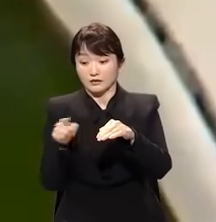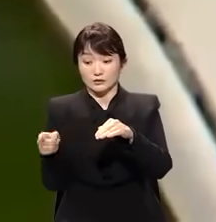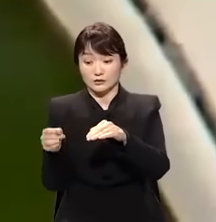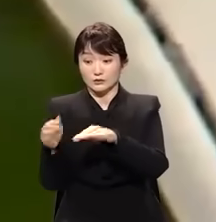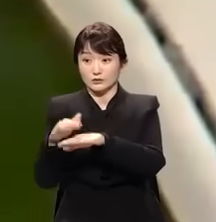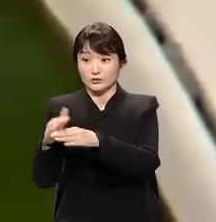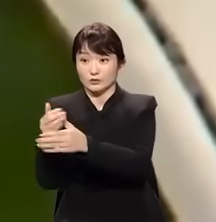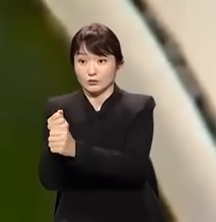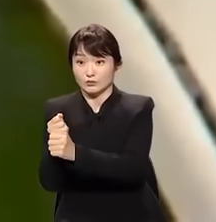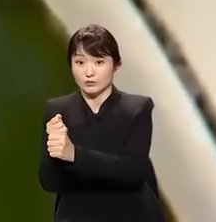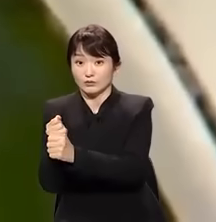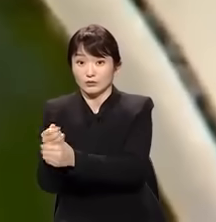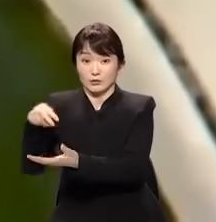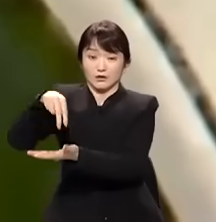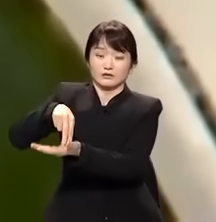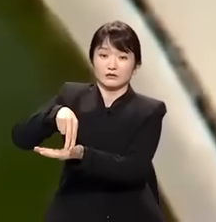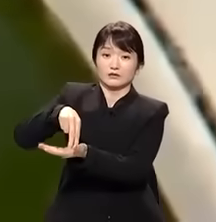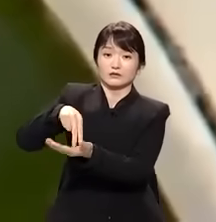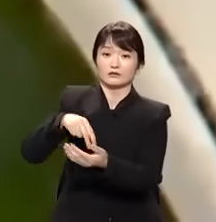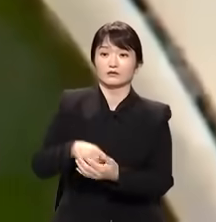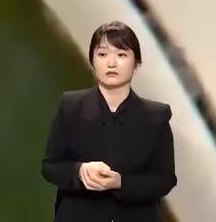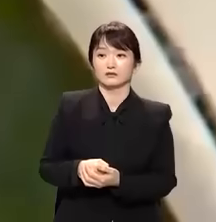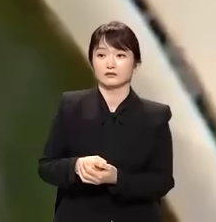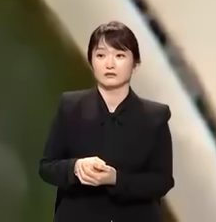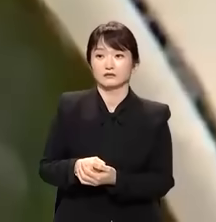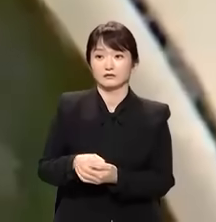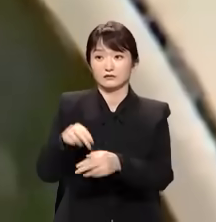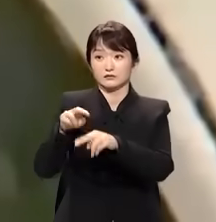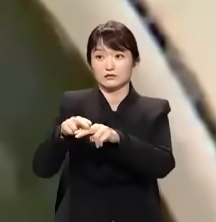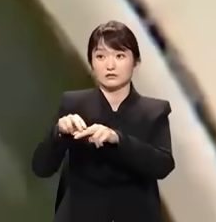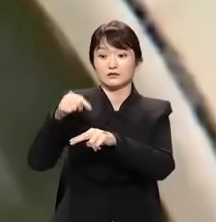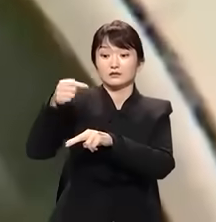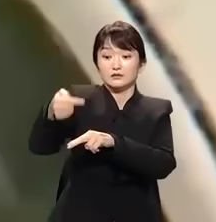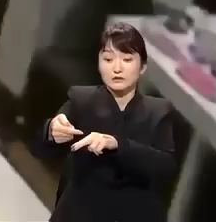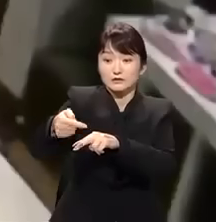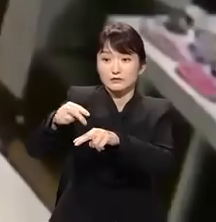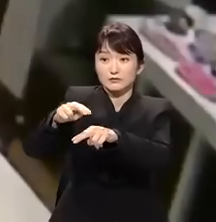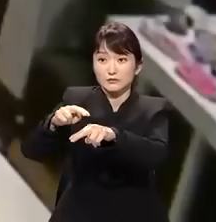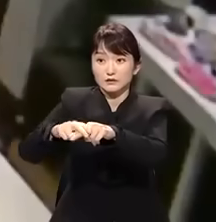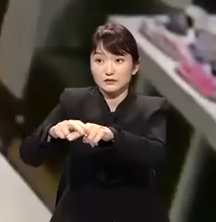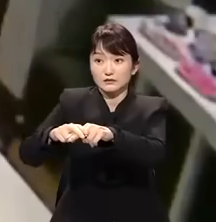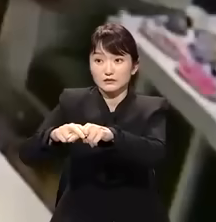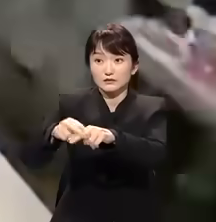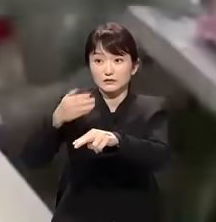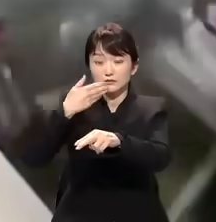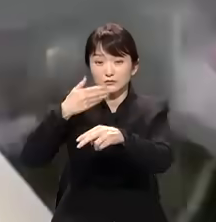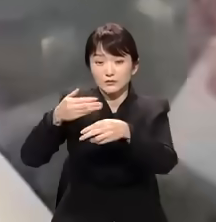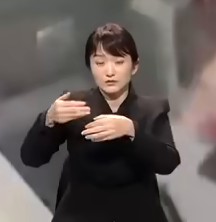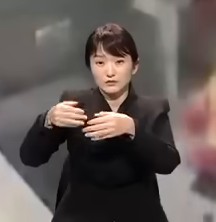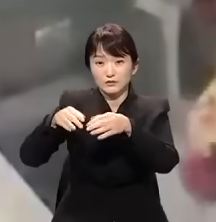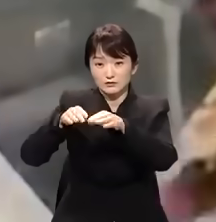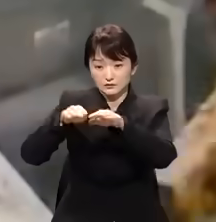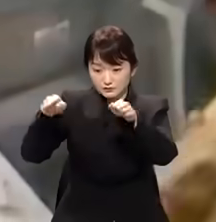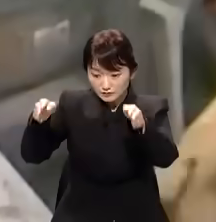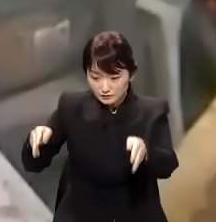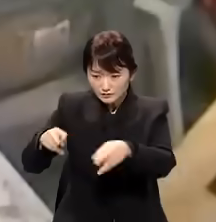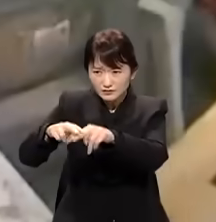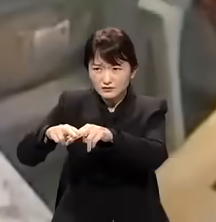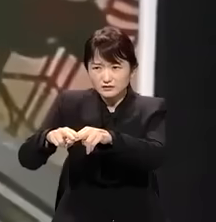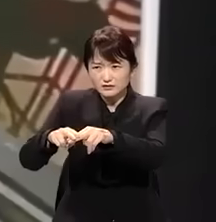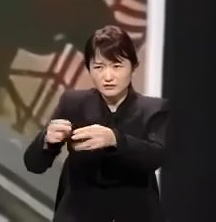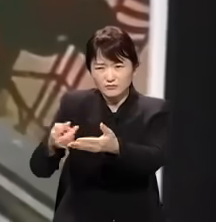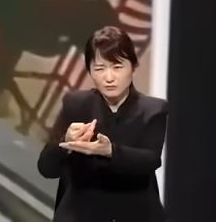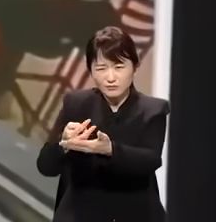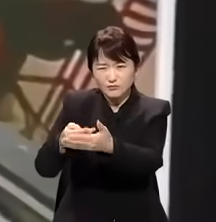자리에서 벌떡 일어섭니다이 의자 노모의 또 다른 손님도 식탁과 의자 사이에서 발버둥치면서 힘겹게